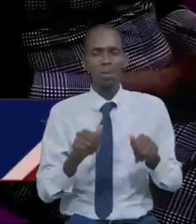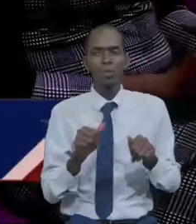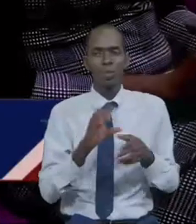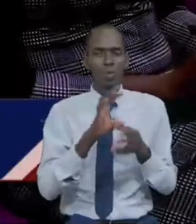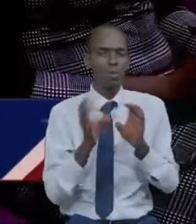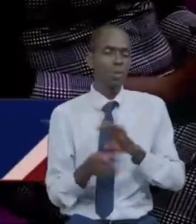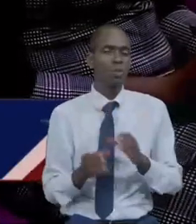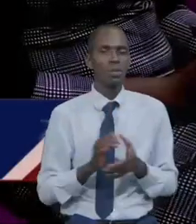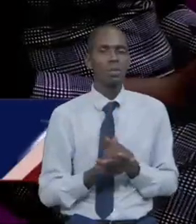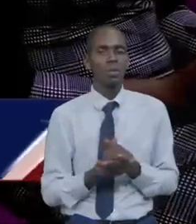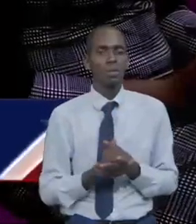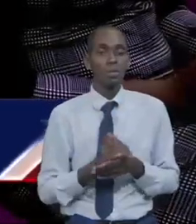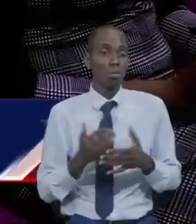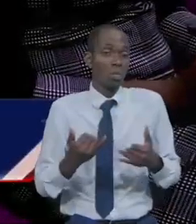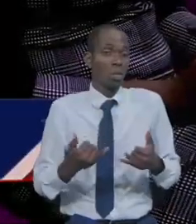incontestable. Déjà,